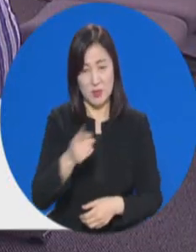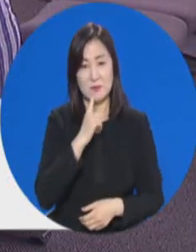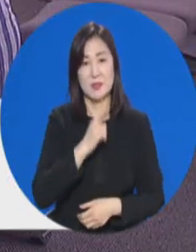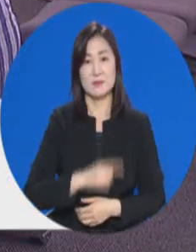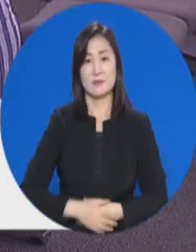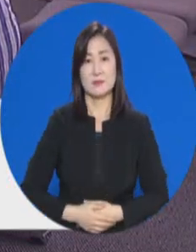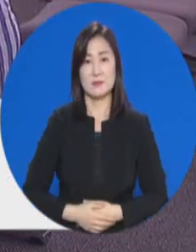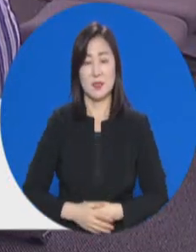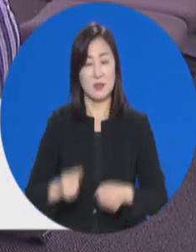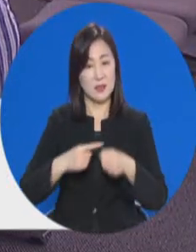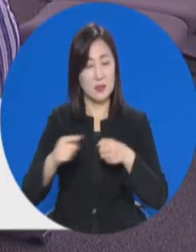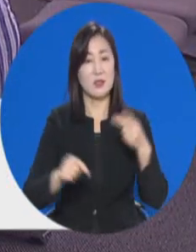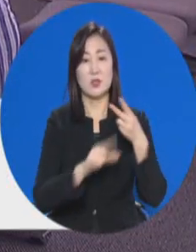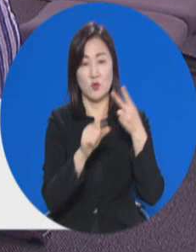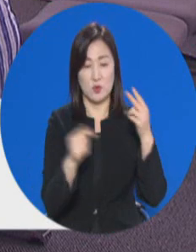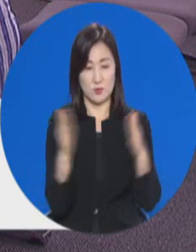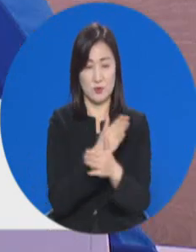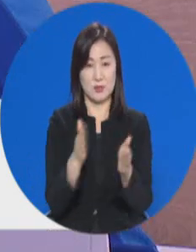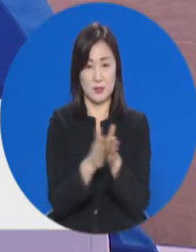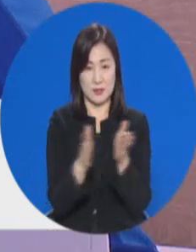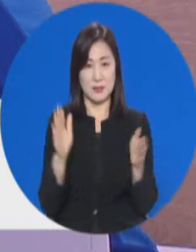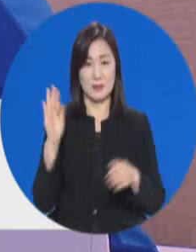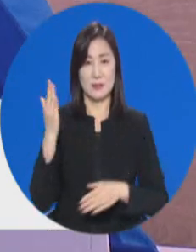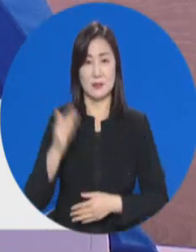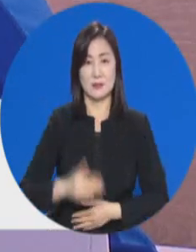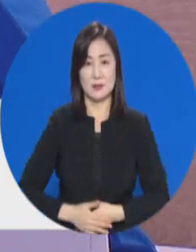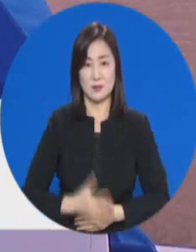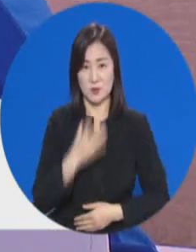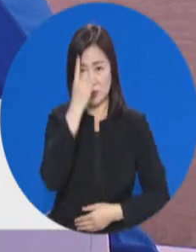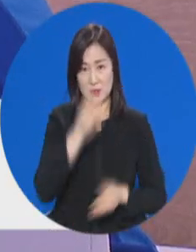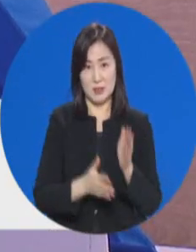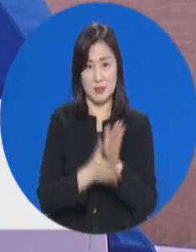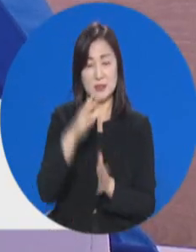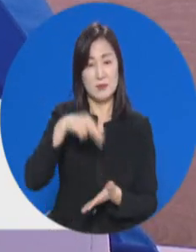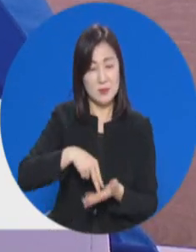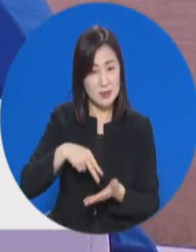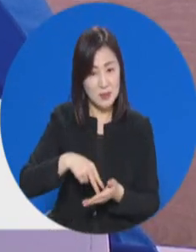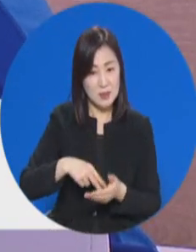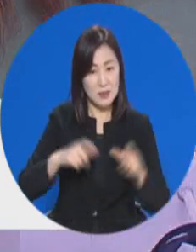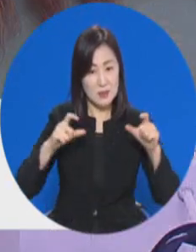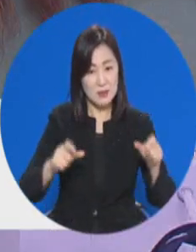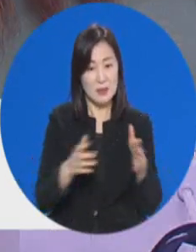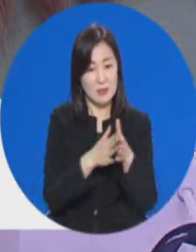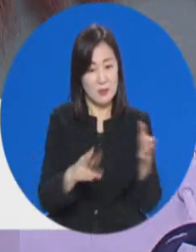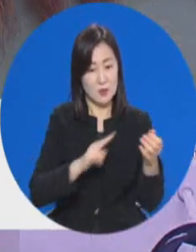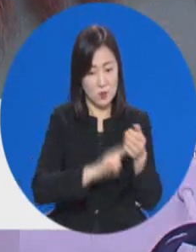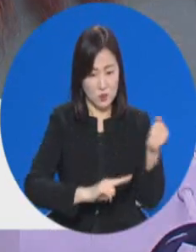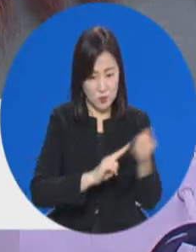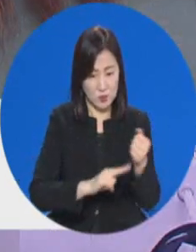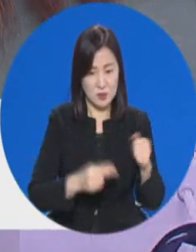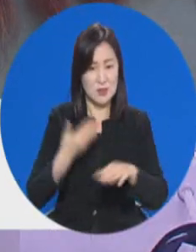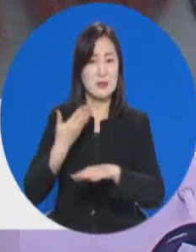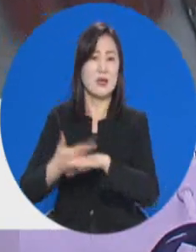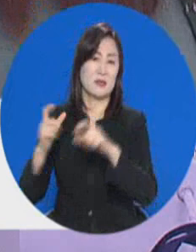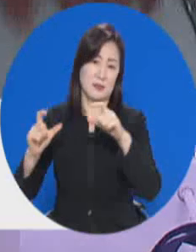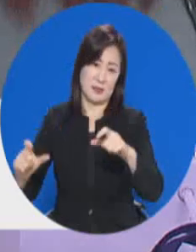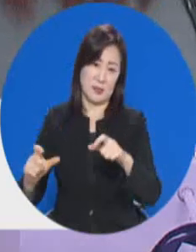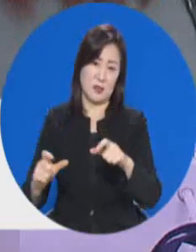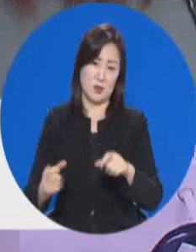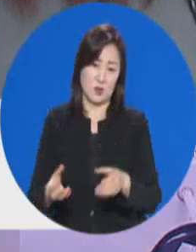제도를 내년 2월부터 시행하기로 했습니다. 순천시는 지역 공동주택 공급의 외지 투기 세력을